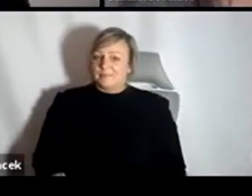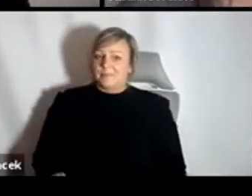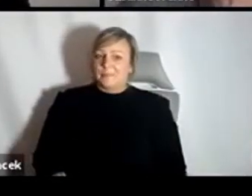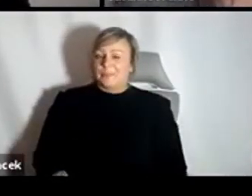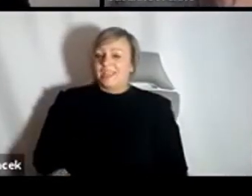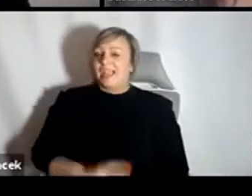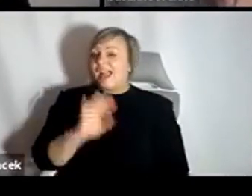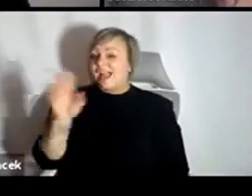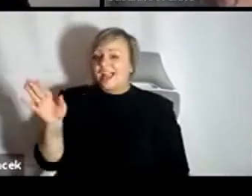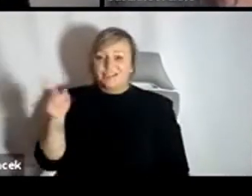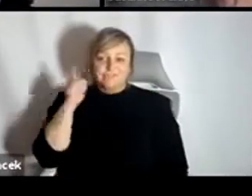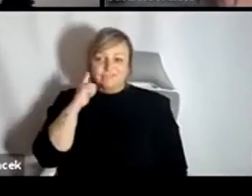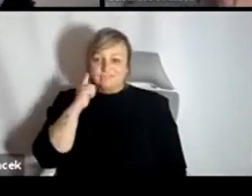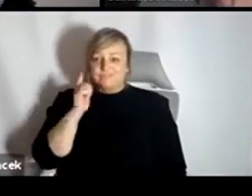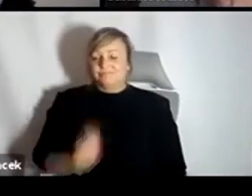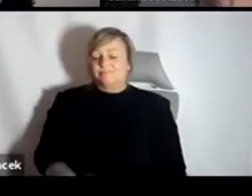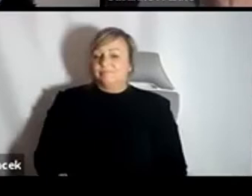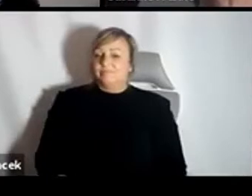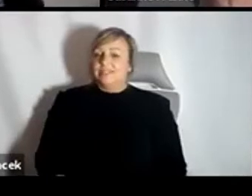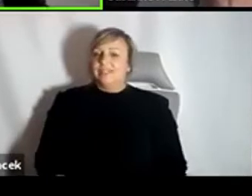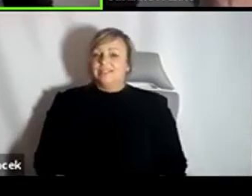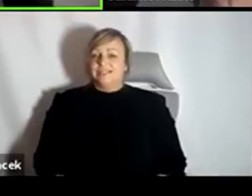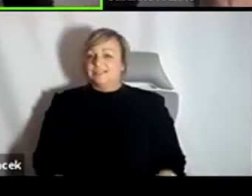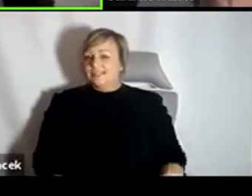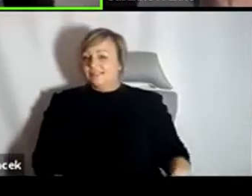Du bist gerade nicht zu hören.